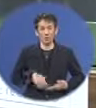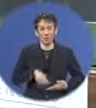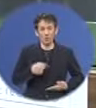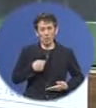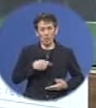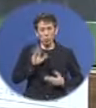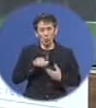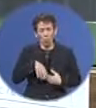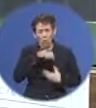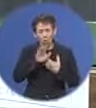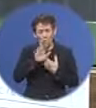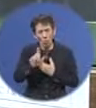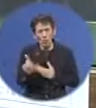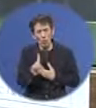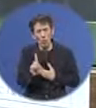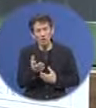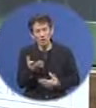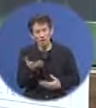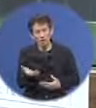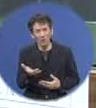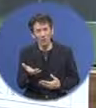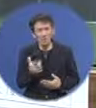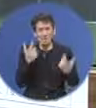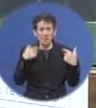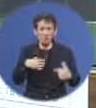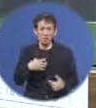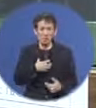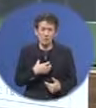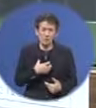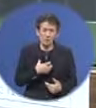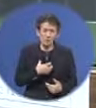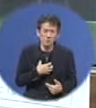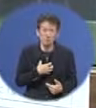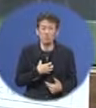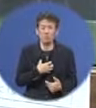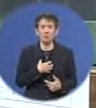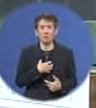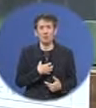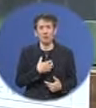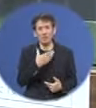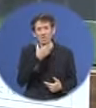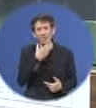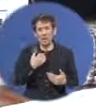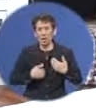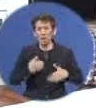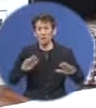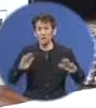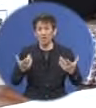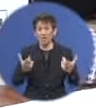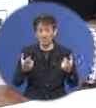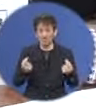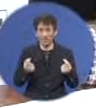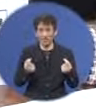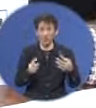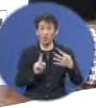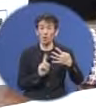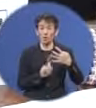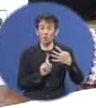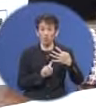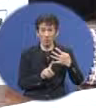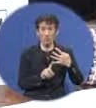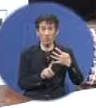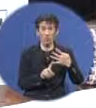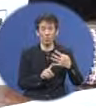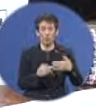なるのかしらというふうに、いつも心配でドキドキしてるんじゃ人生面白くありませんね。それから第四の柱